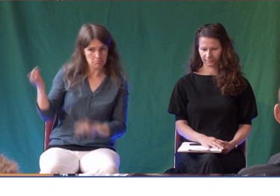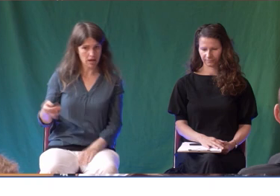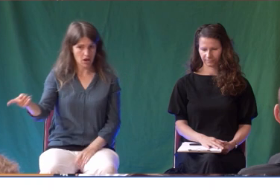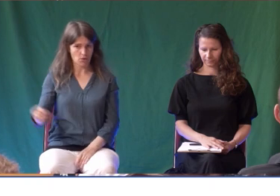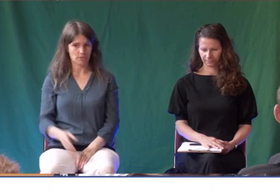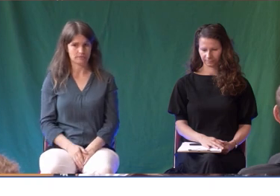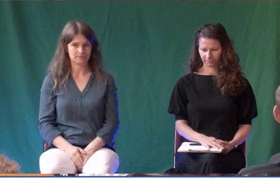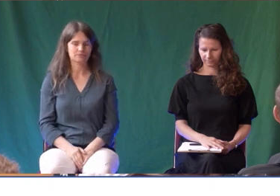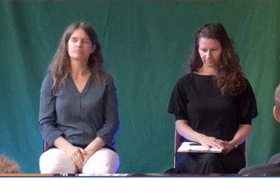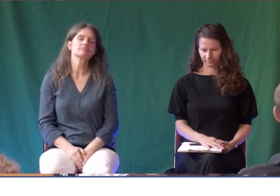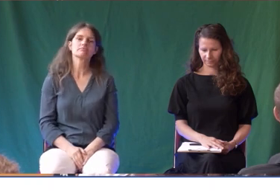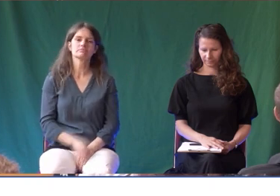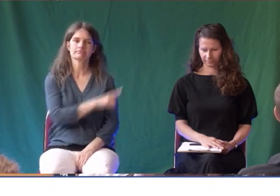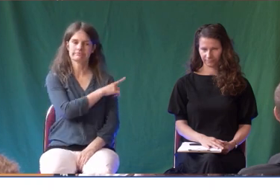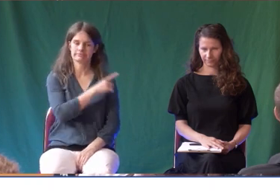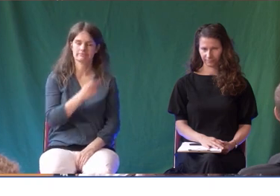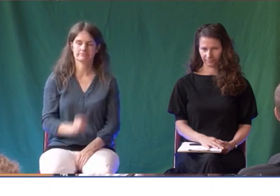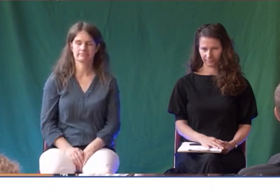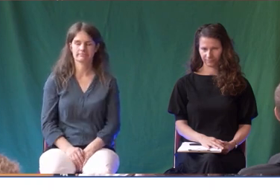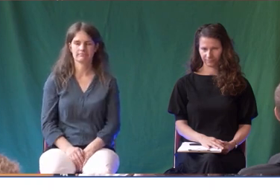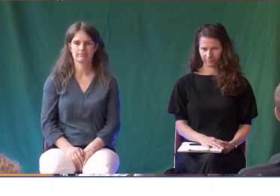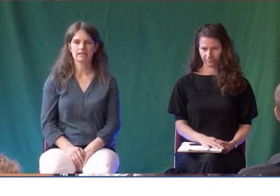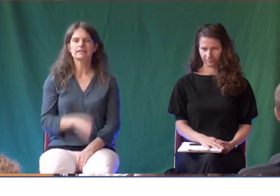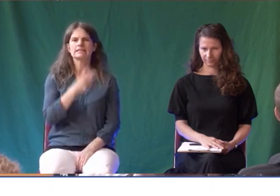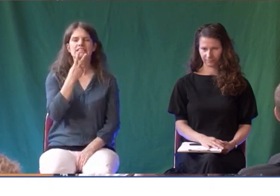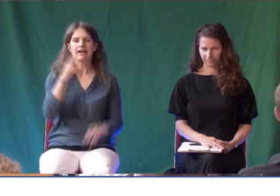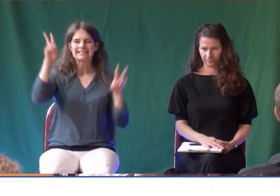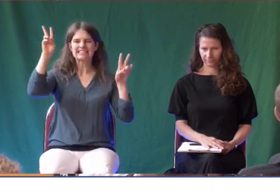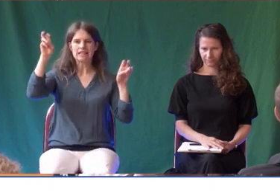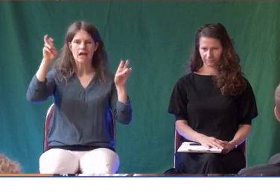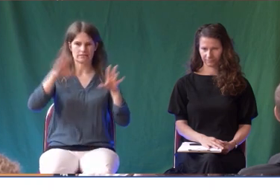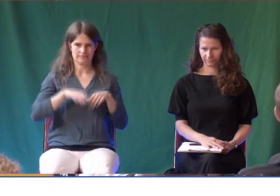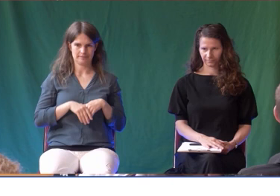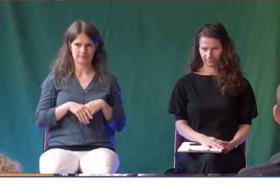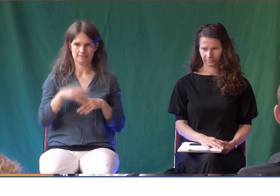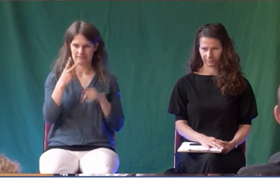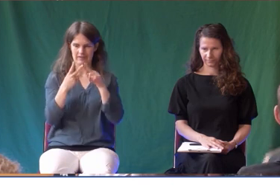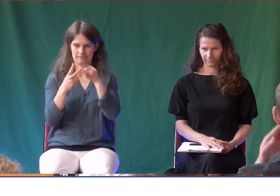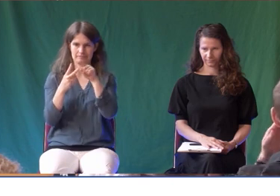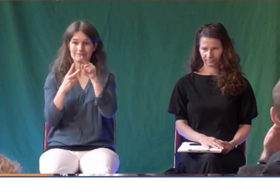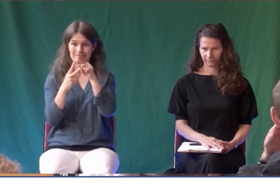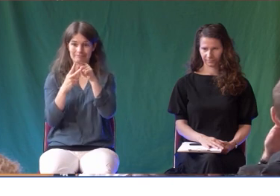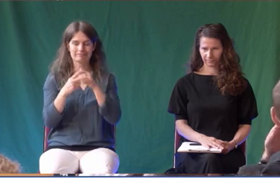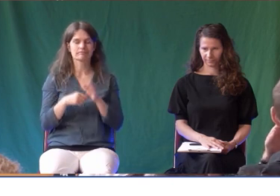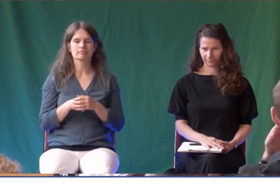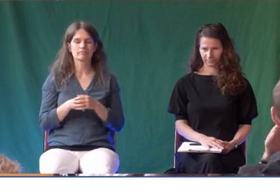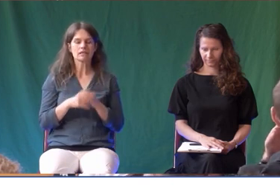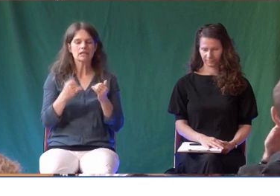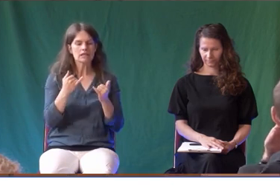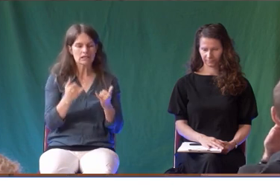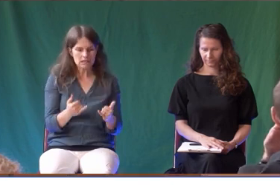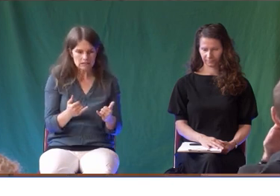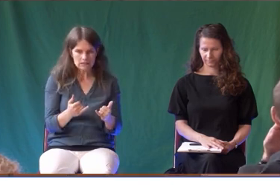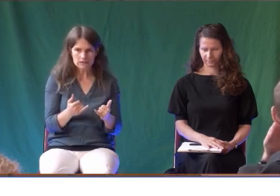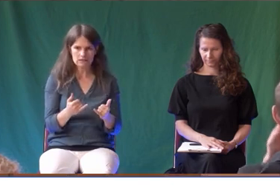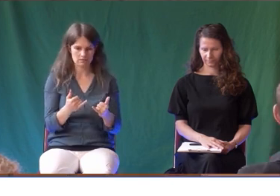lassen Sie mich mit zwei Zitaten beginnen das erste Zitat in keinem Fall darf das Kind aufgrund einer